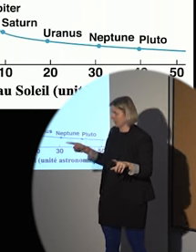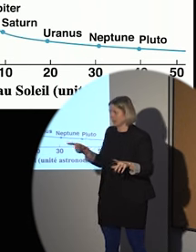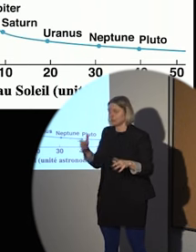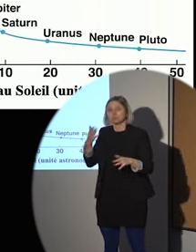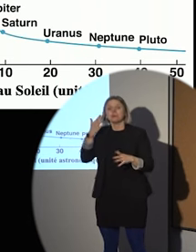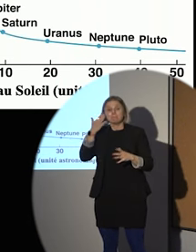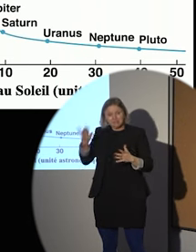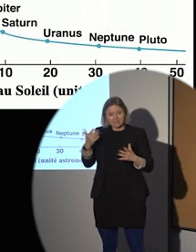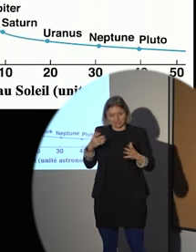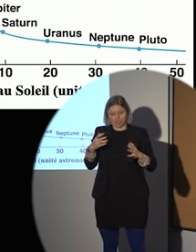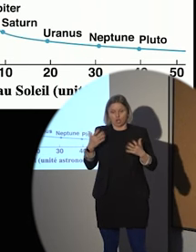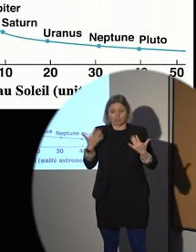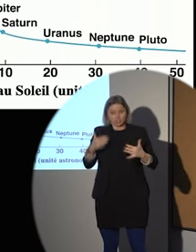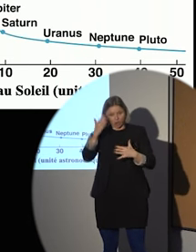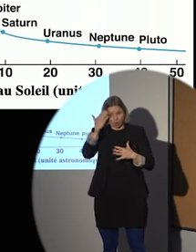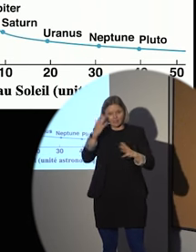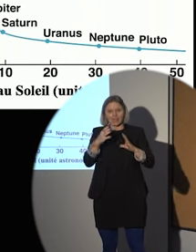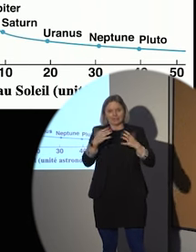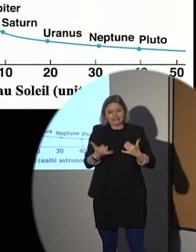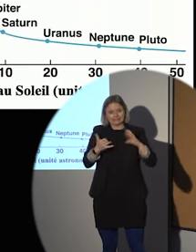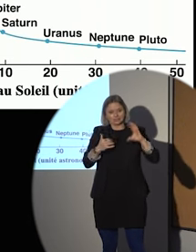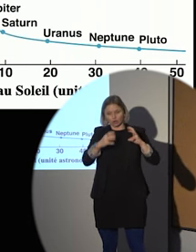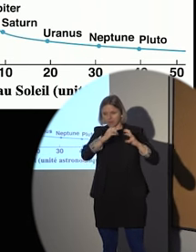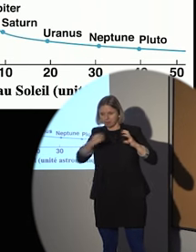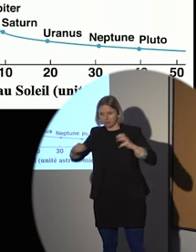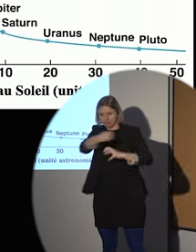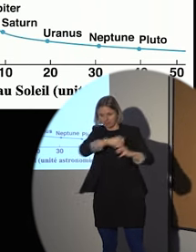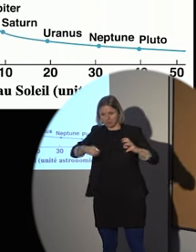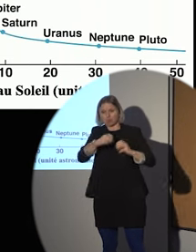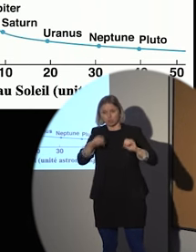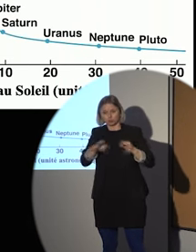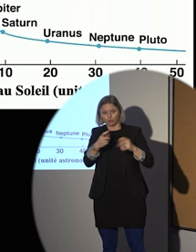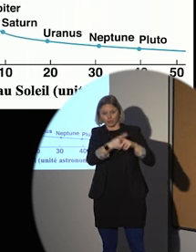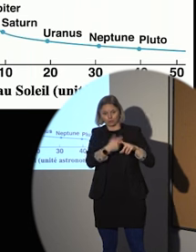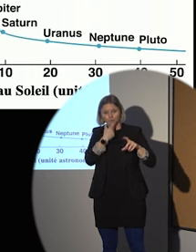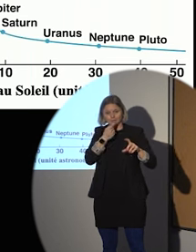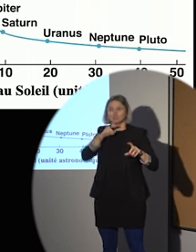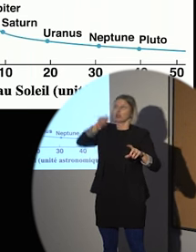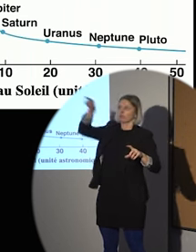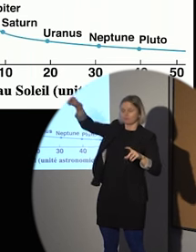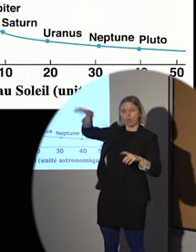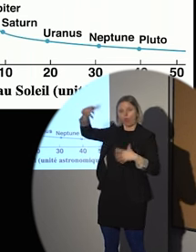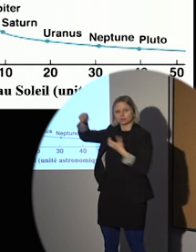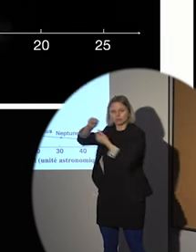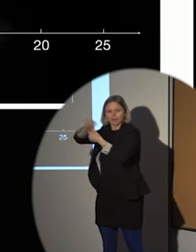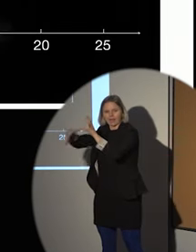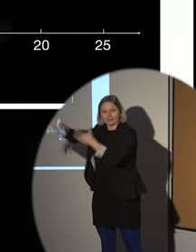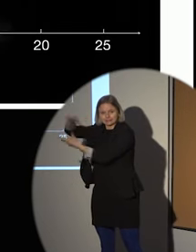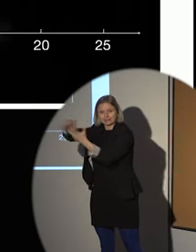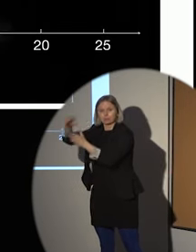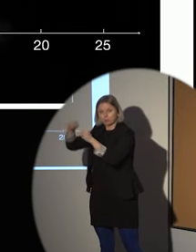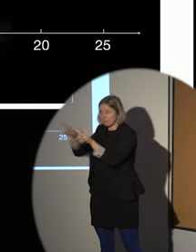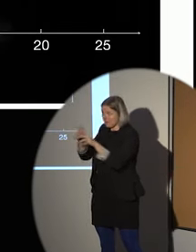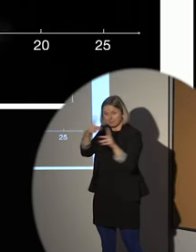attendez à ce que les courbes de rotation des galaxies s'effondrent. Et pour toutes les galaxies, on trouvait plutôt des courbes de rotation